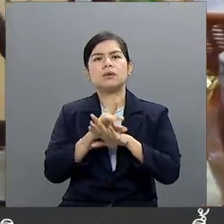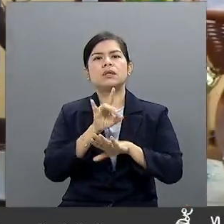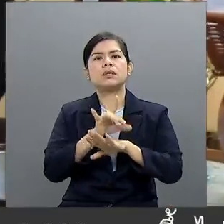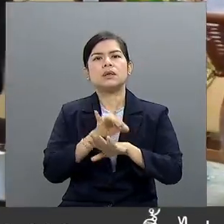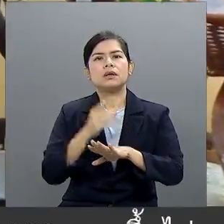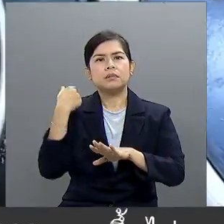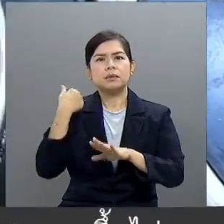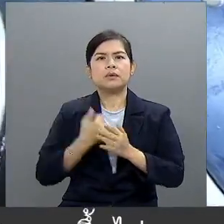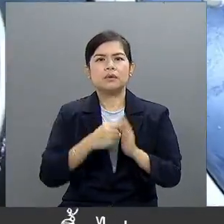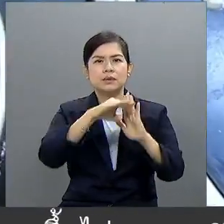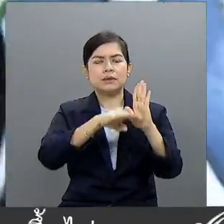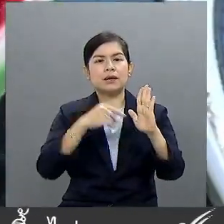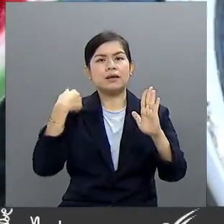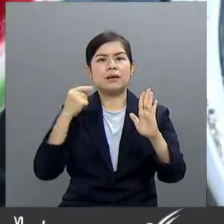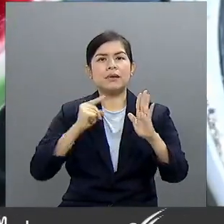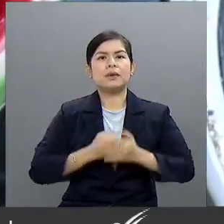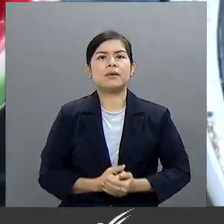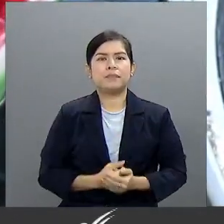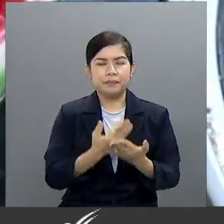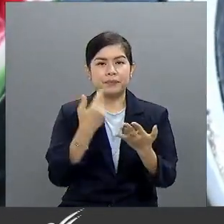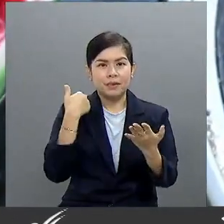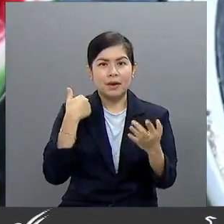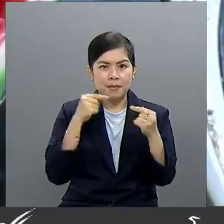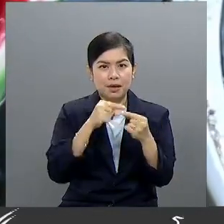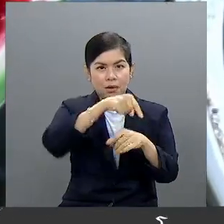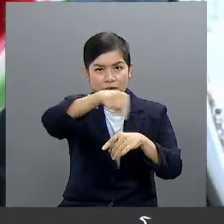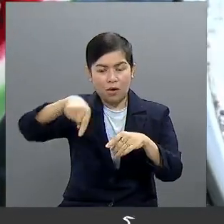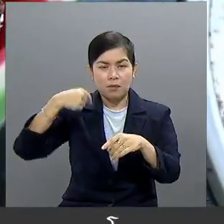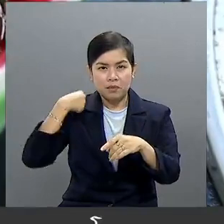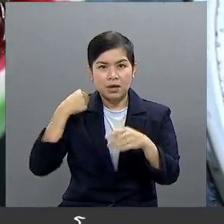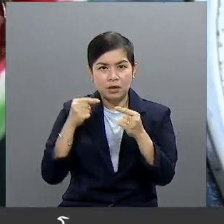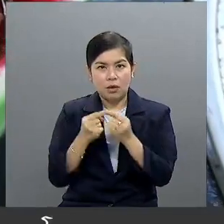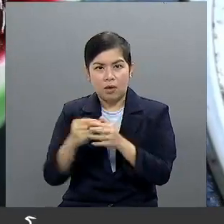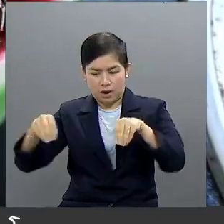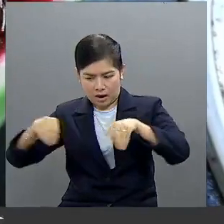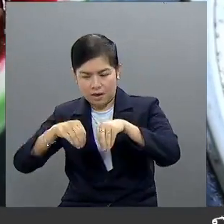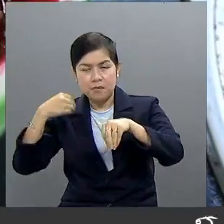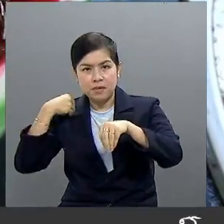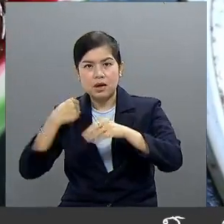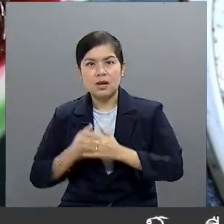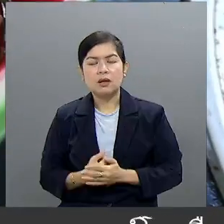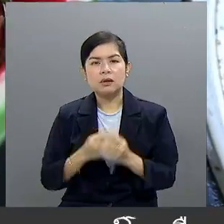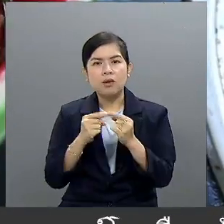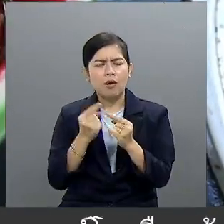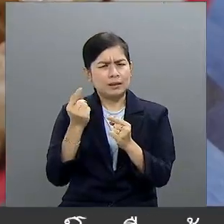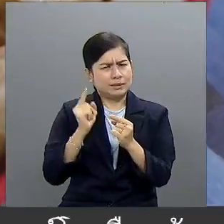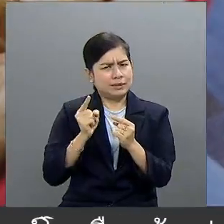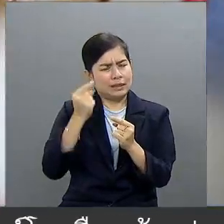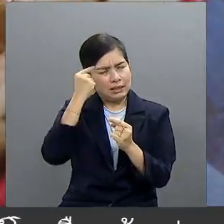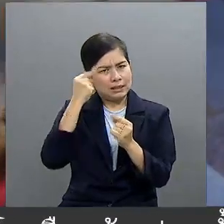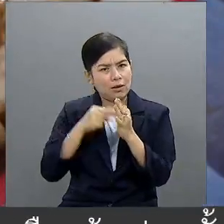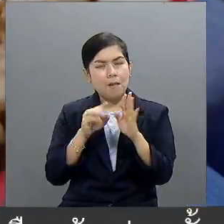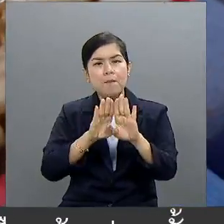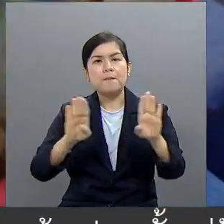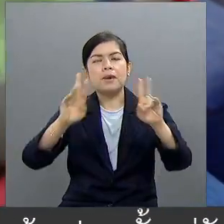จนได้เปิดร้านขายก๋วยเตี๋ยวเนี่ยในโรงจอดรถของตัวเองที่สวนข้างบ้านครับจากเดิมเคยคิดเปิดร้านก๋วยเตี๋ยวเล็กๆครับในบ้านเท่านั้นทำ